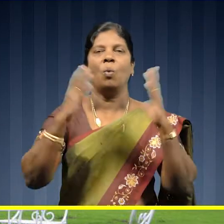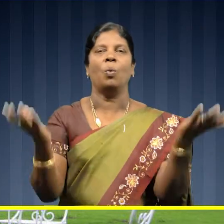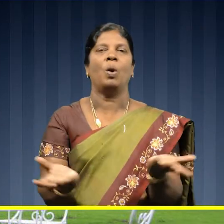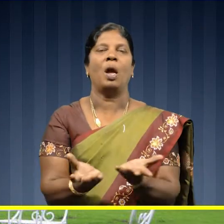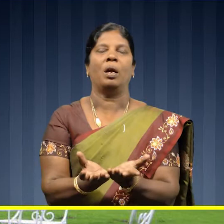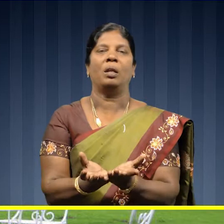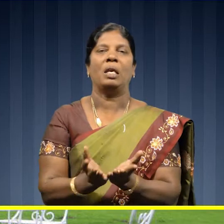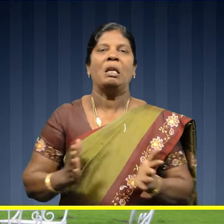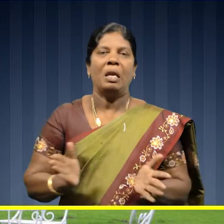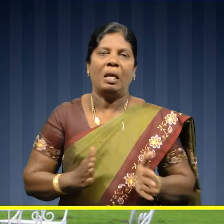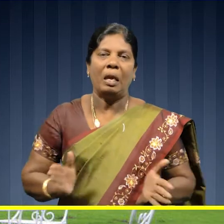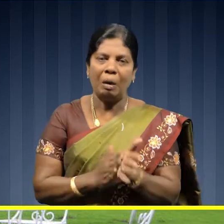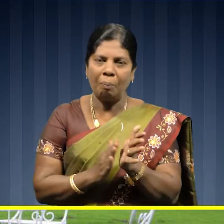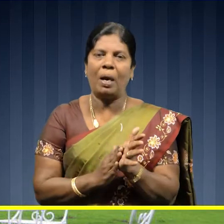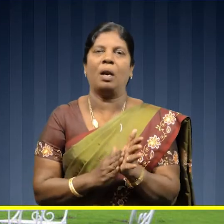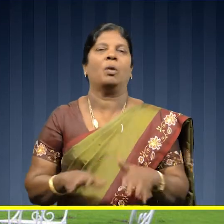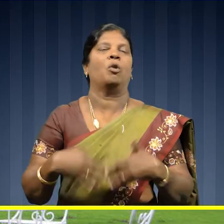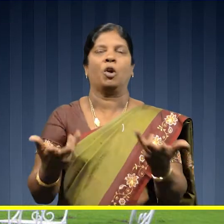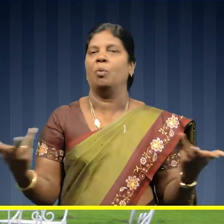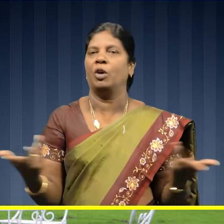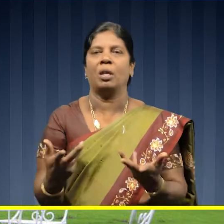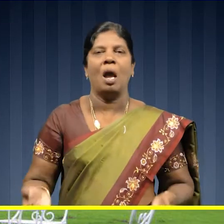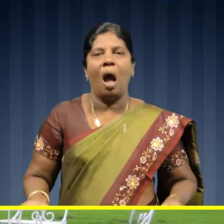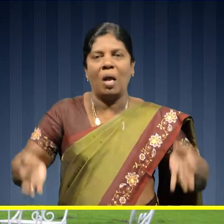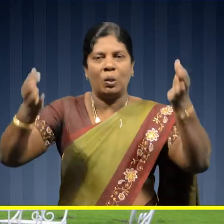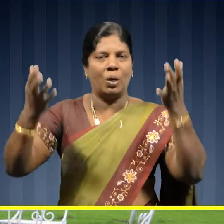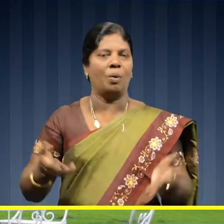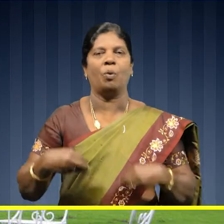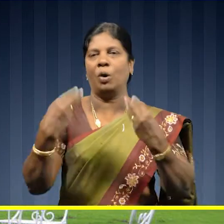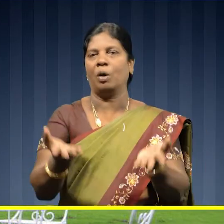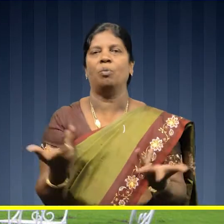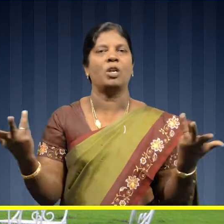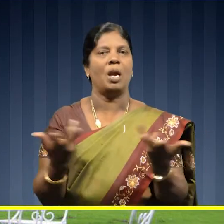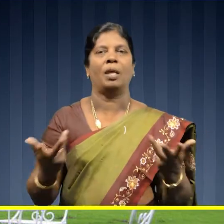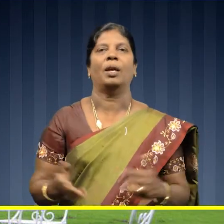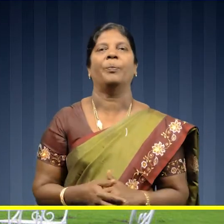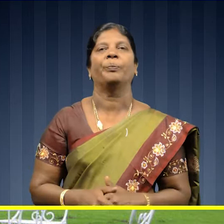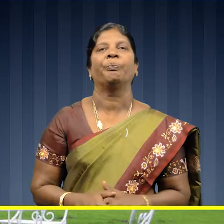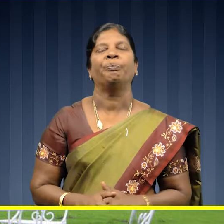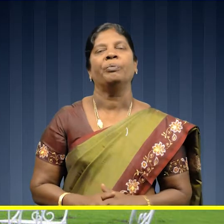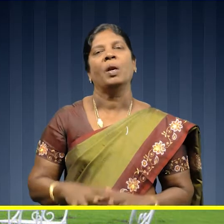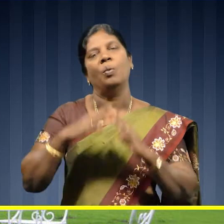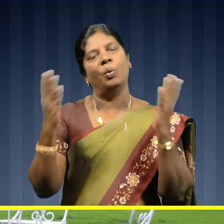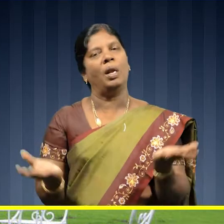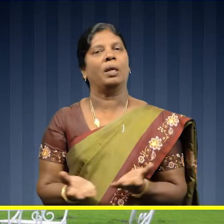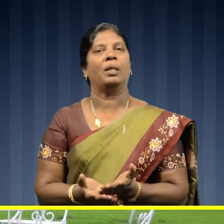முடியாத, அல்லது உலகத்தின் ஆசாபாசங்கள் கொடுக்க முடியாத, ஐஸ்வர்யங்கள் கொடுக்க முடியாத,